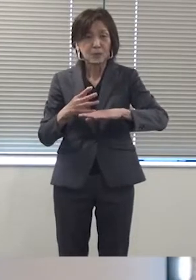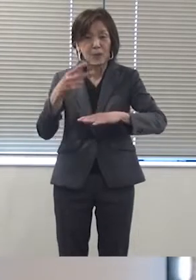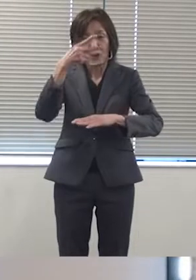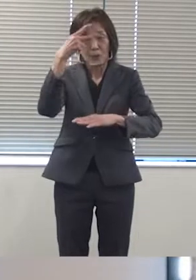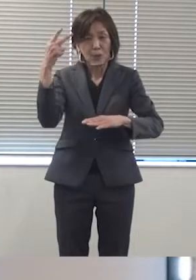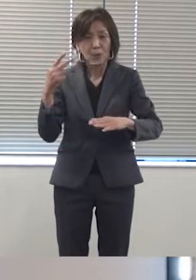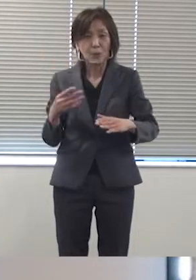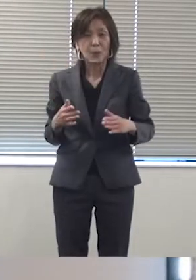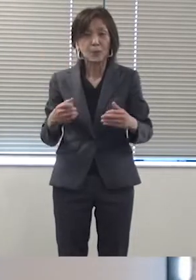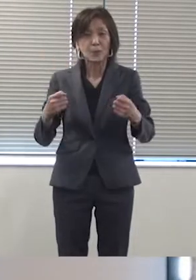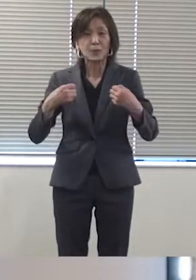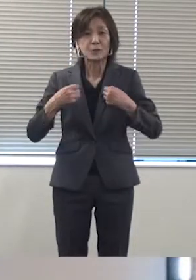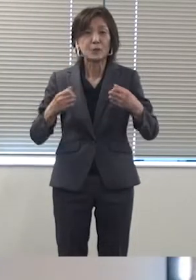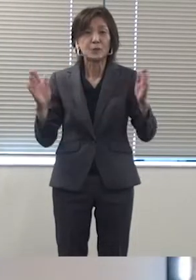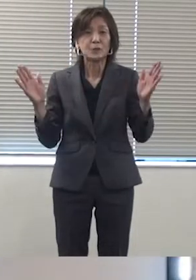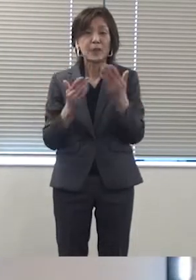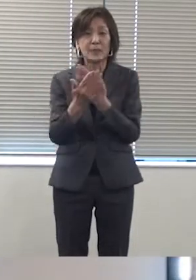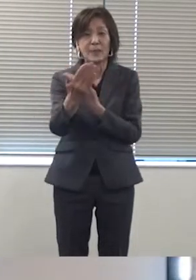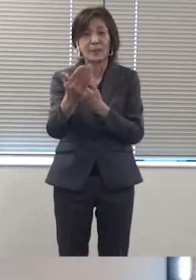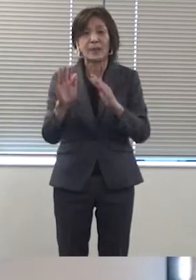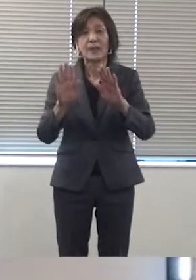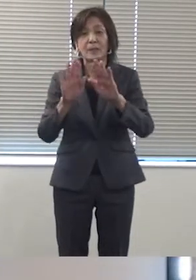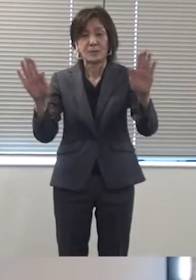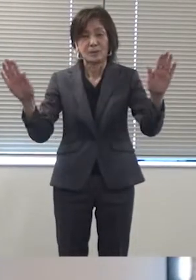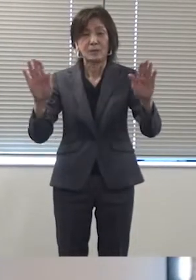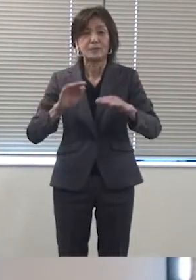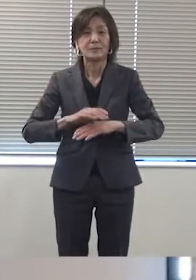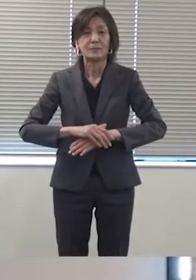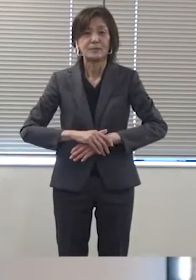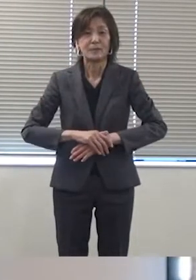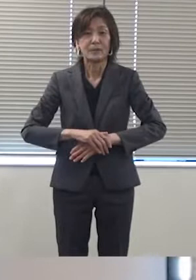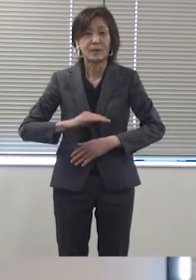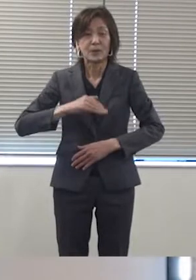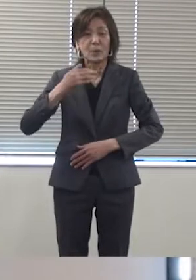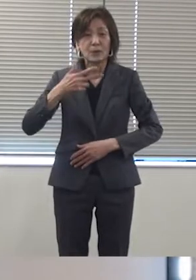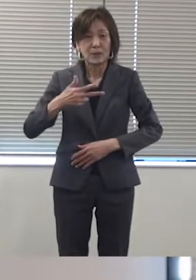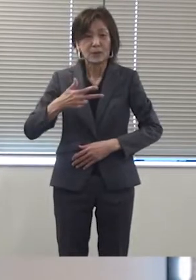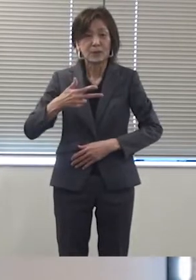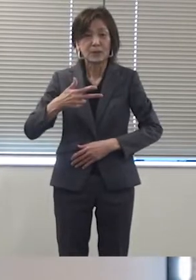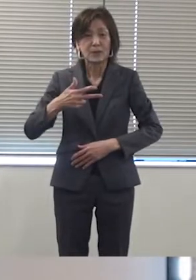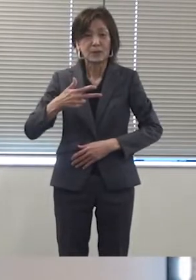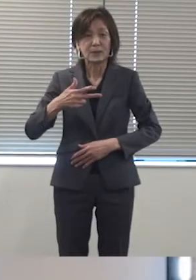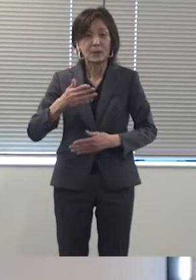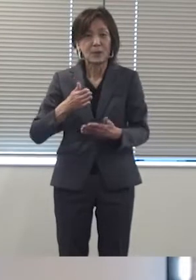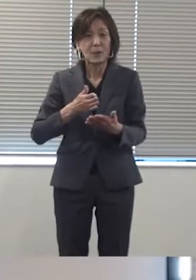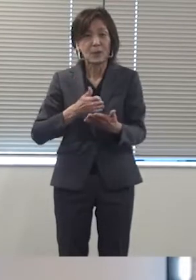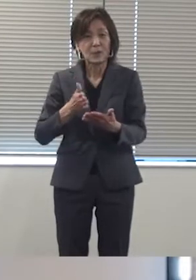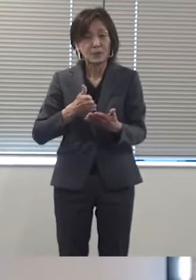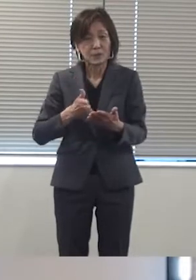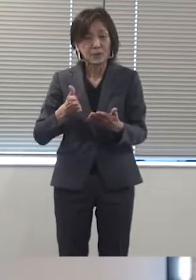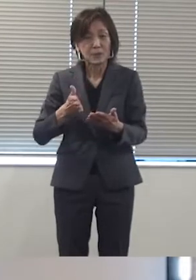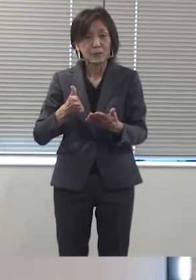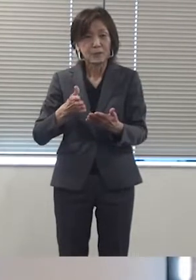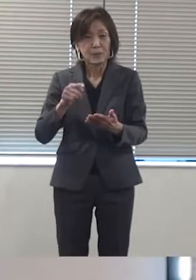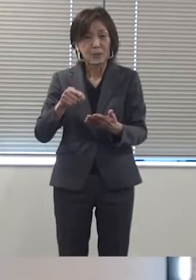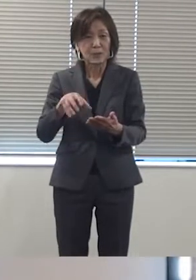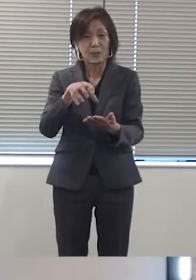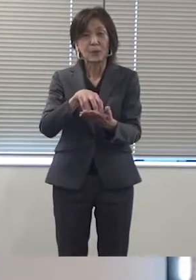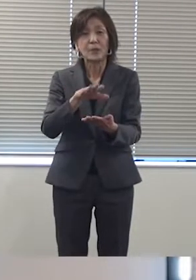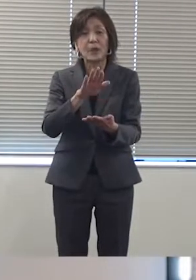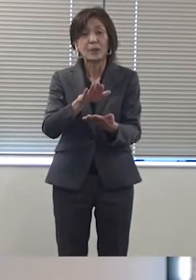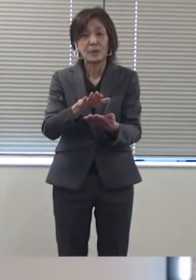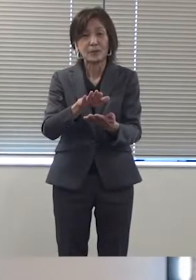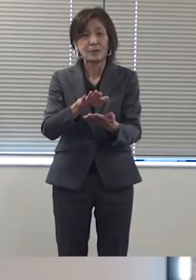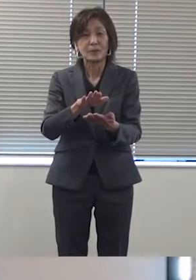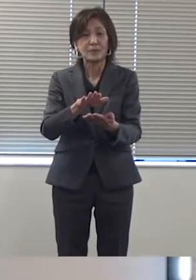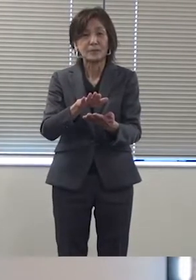して、高知での種目については書き出している通りなんですが、おそらくこの期間中、